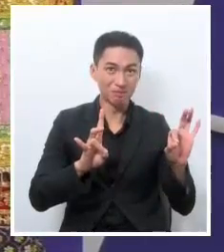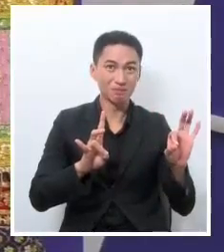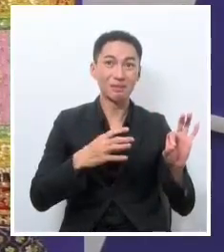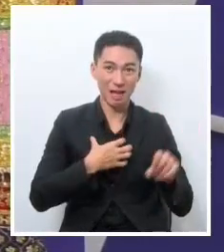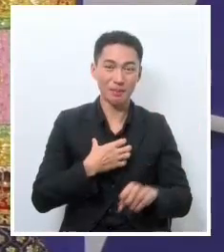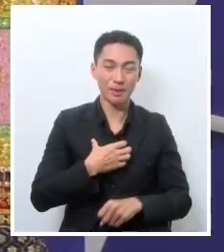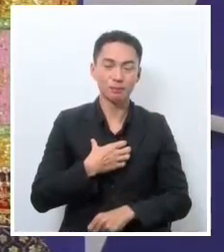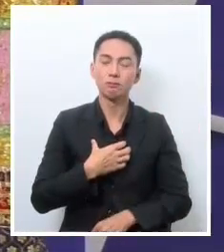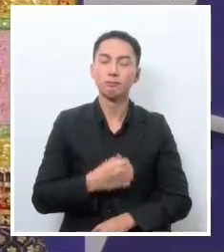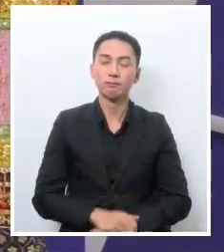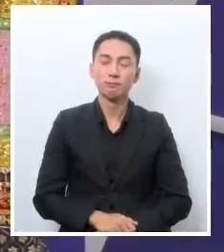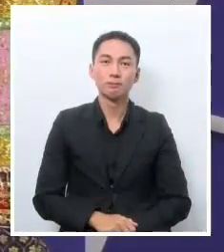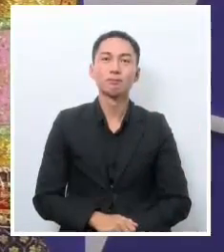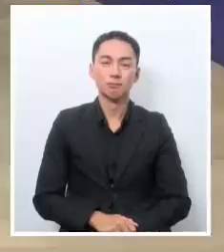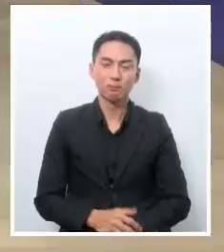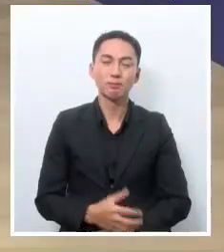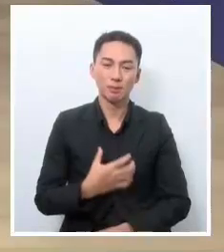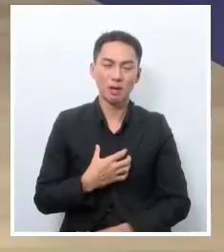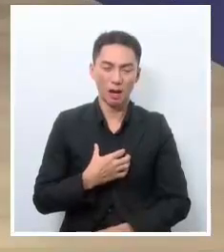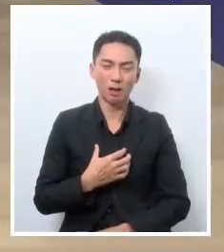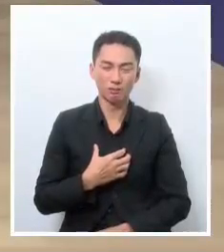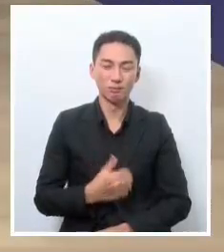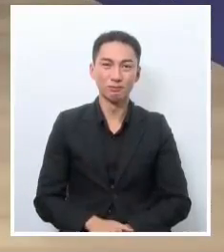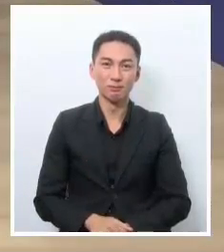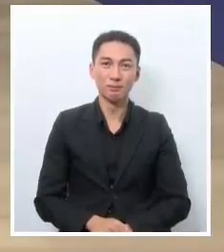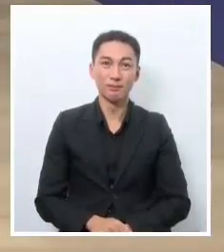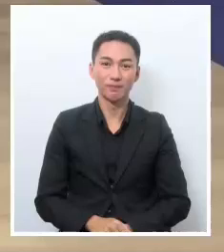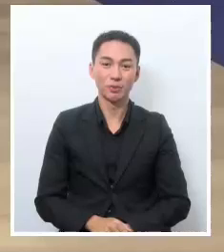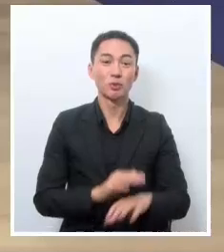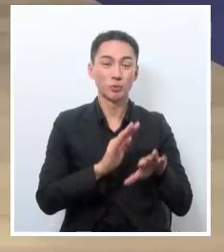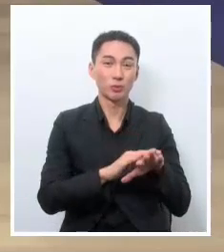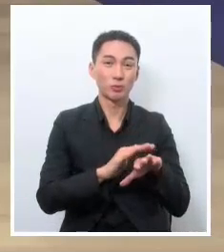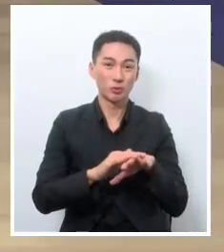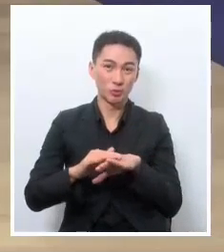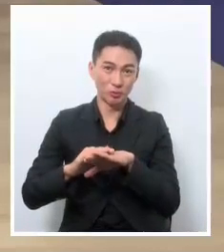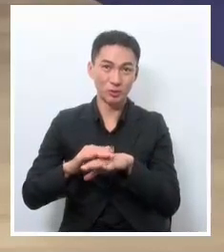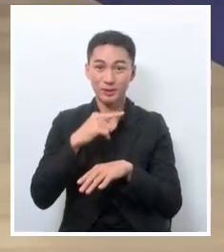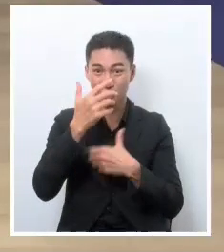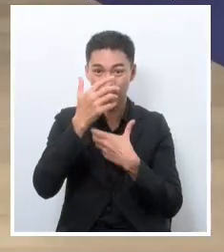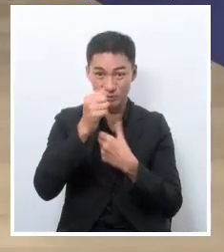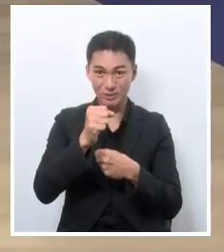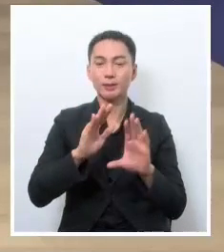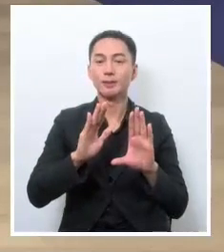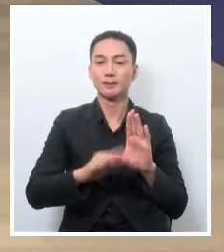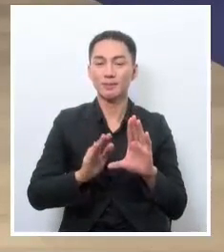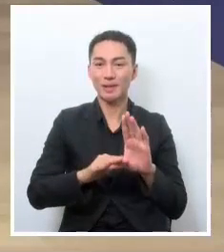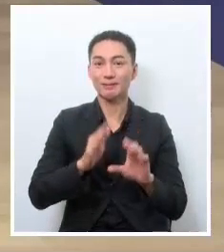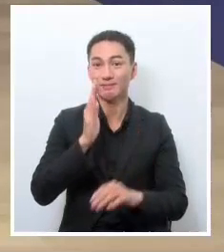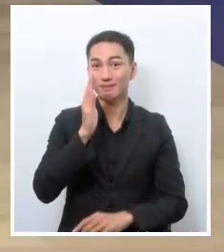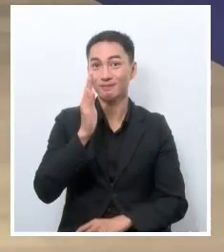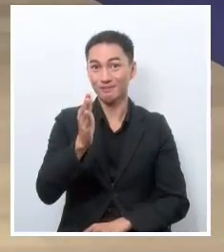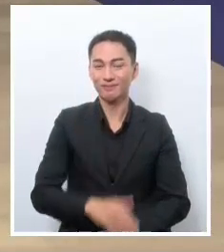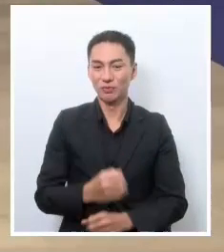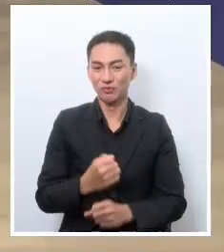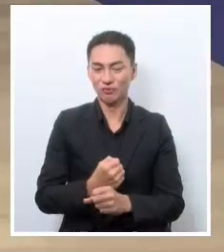แบบนั้นมั้ยครับอ่าอยากได้มาเยอะๆเนาะดังนั้นเราต้องเชิญชวนเนาะให้มาเยอะๆในการสมัครในครั้งต่อๆไปนะครับแล้วก็ต้องฝึก